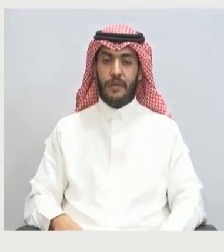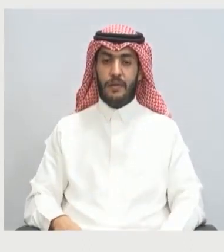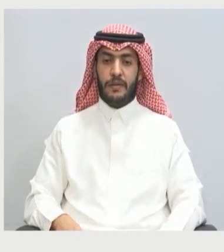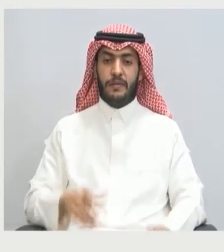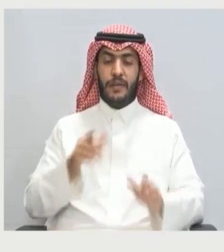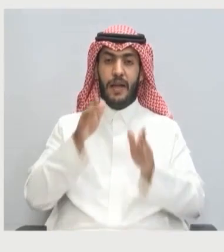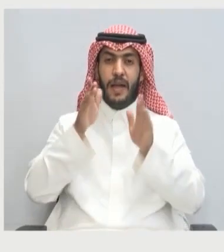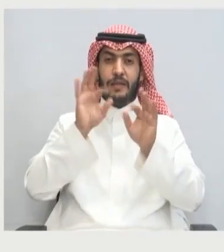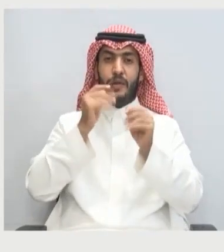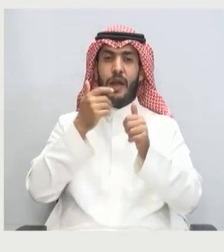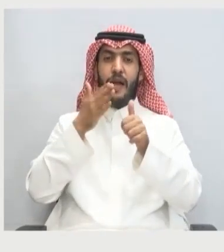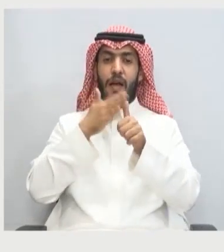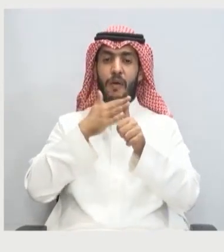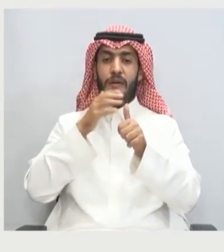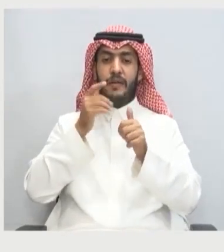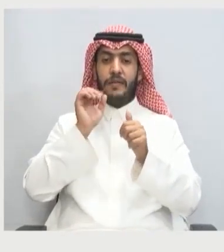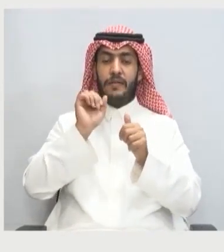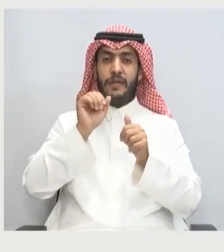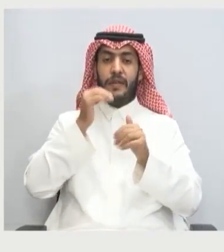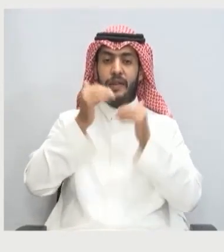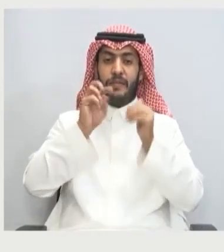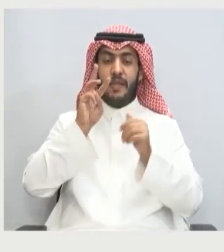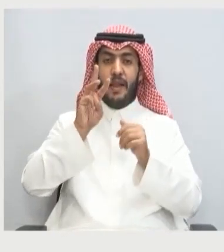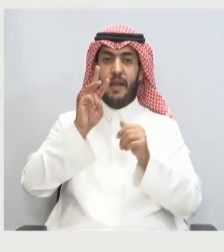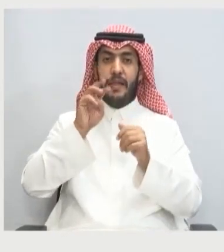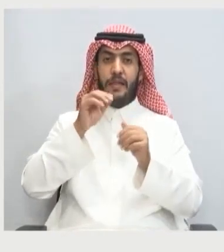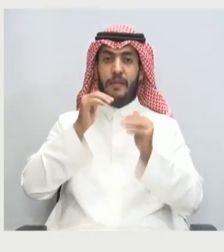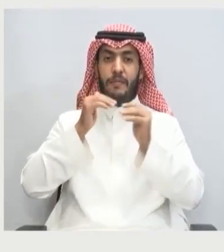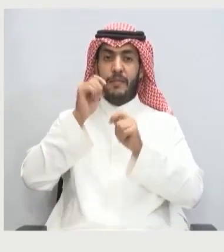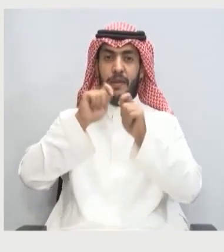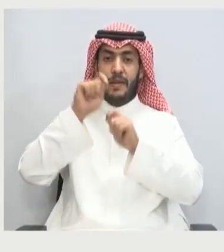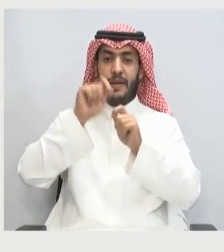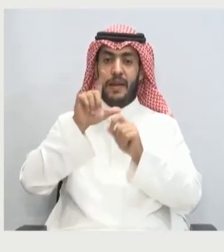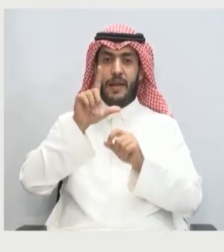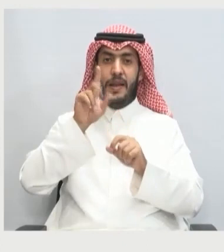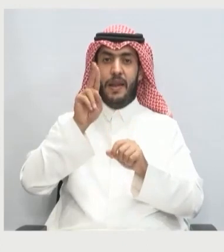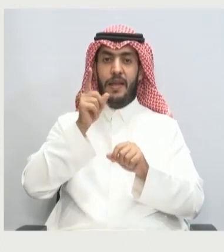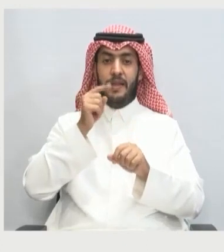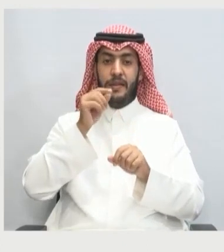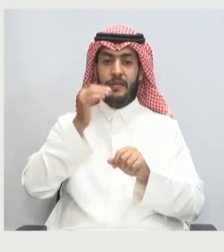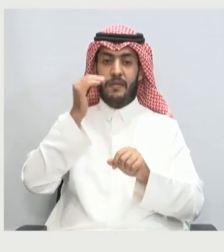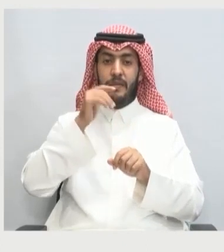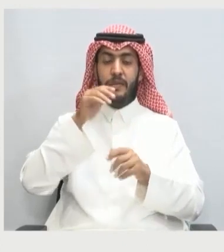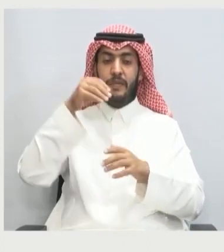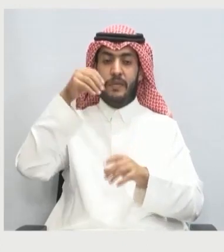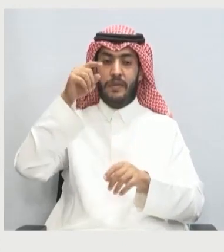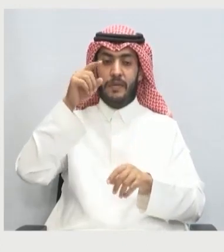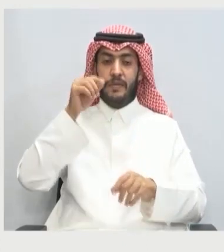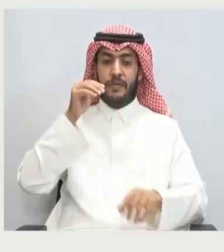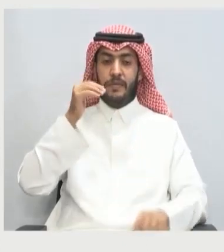حدد السرعه الابتدائيه عند التركيز 3 مول لكل لتر ستنزل للاسفل